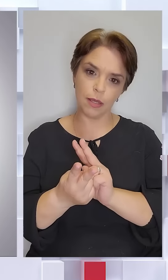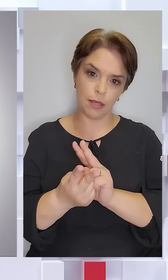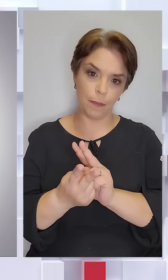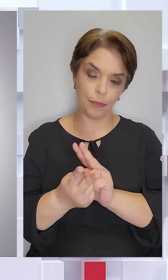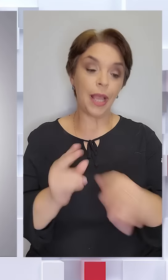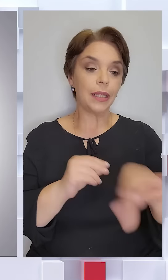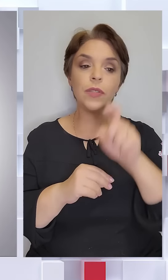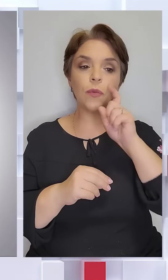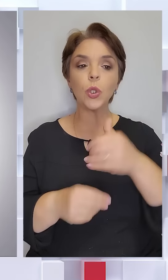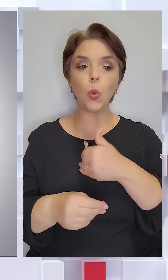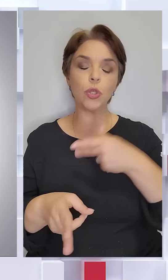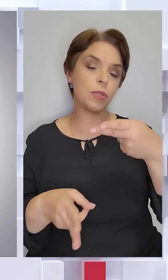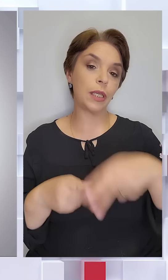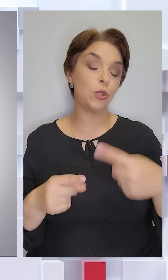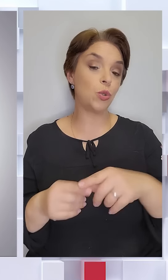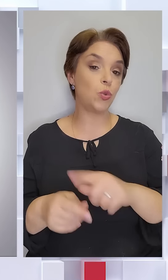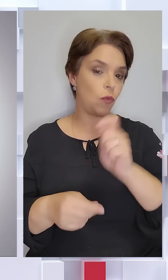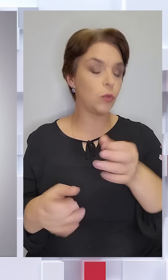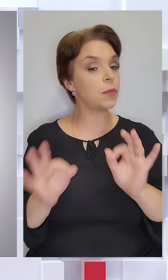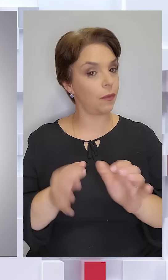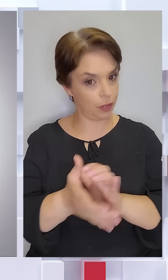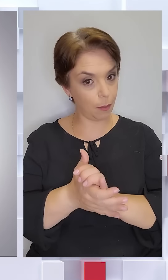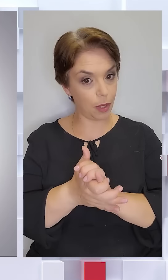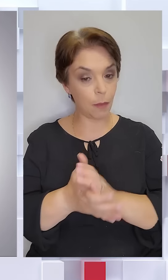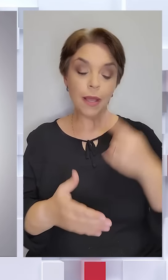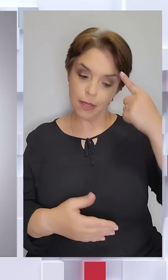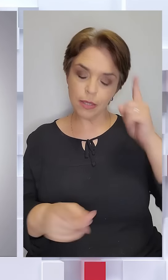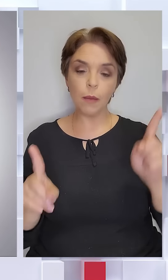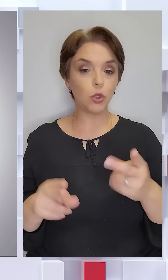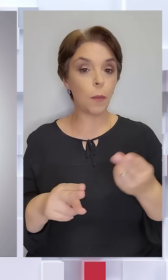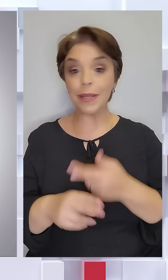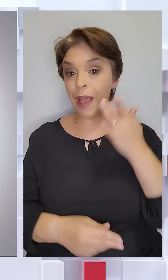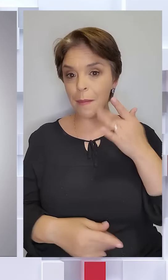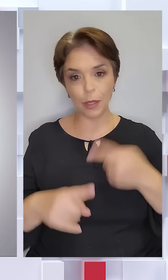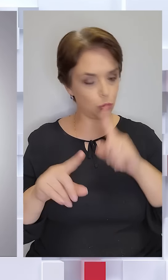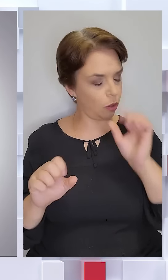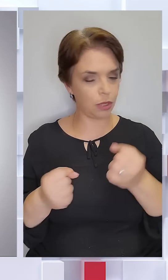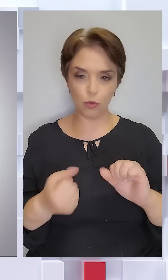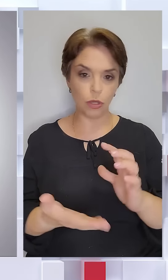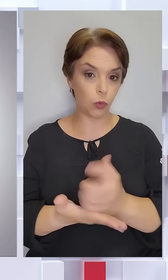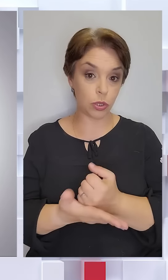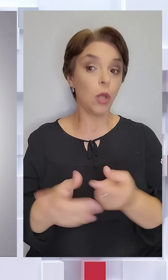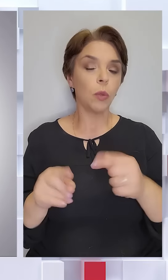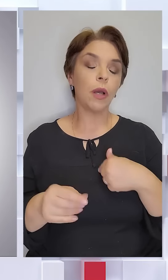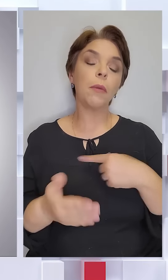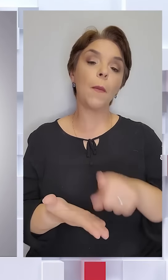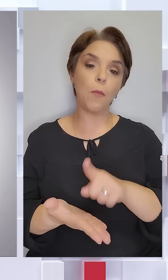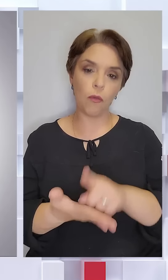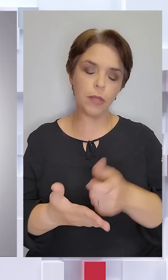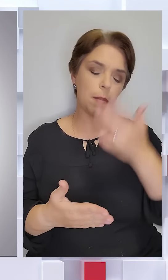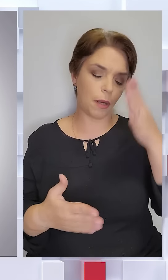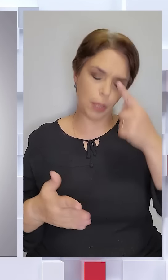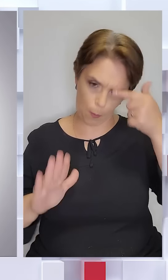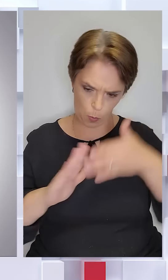Ми всі в Україні хочемо закінчити цю війну справедливим миром і знаємо, що без Америки цього неможливо досягти. Тому ми повинні